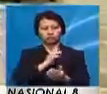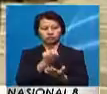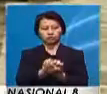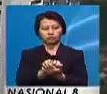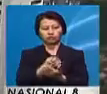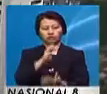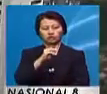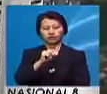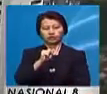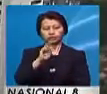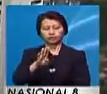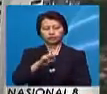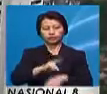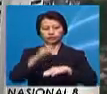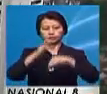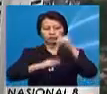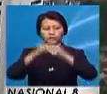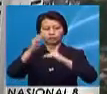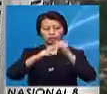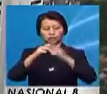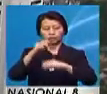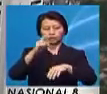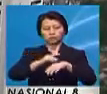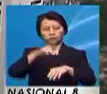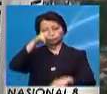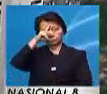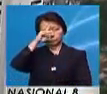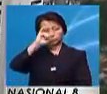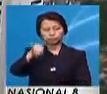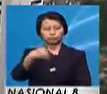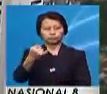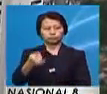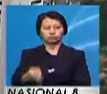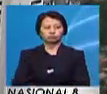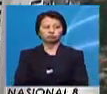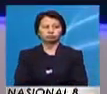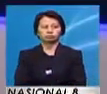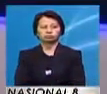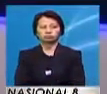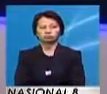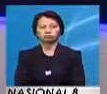Putra MEB di Bangunan Perdana Putra Putrajaya.